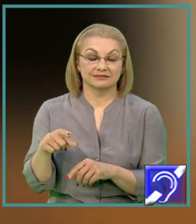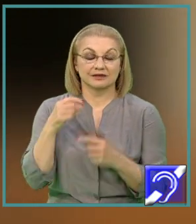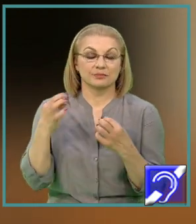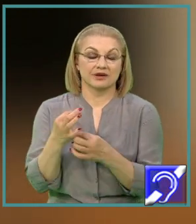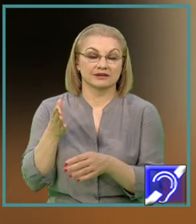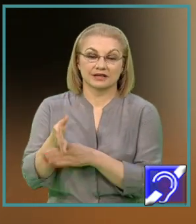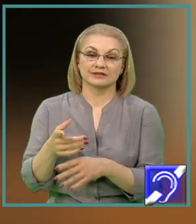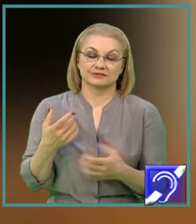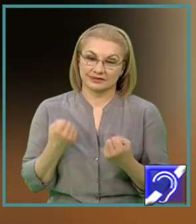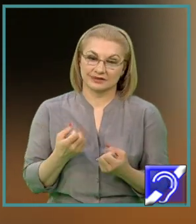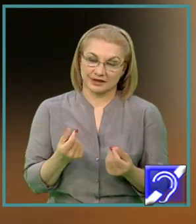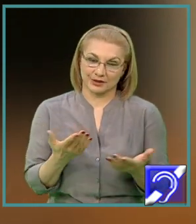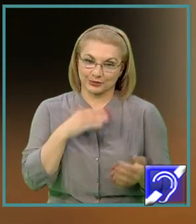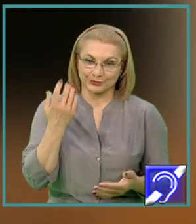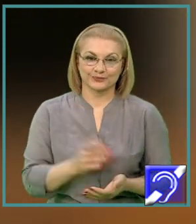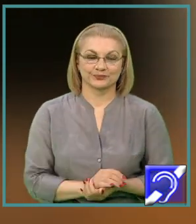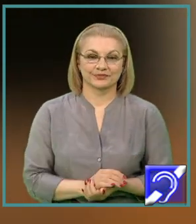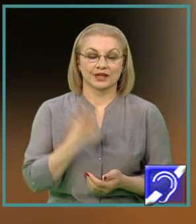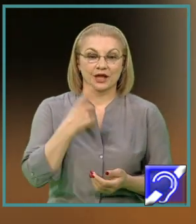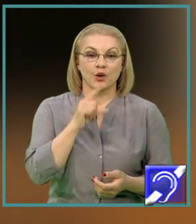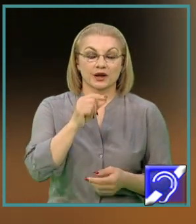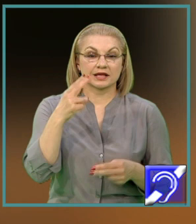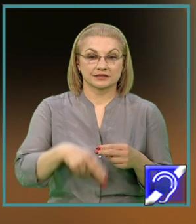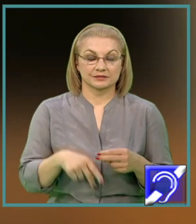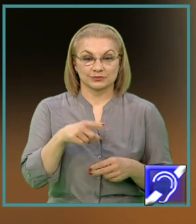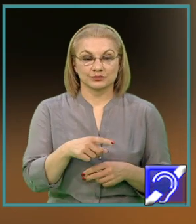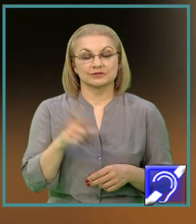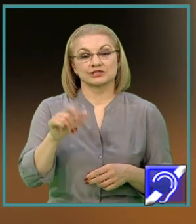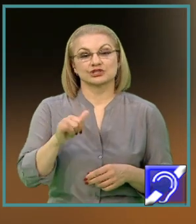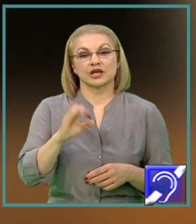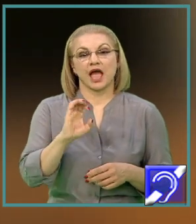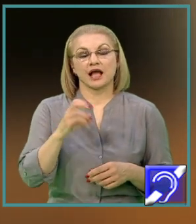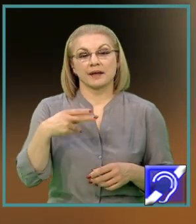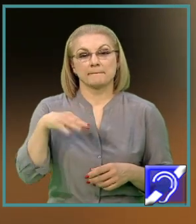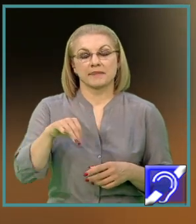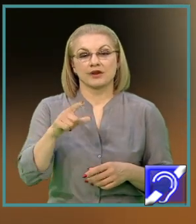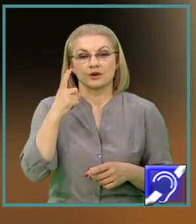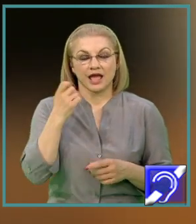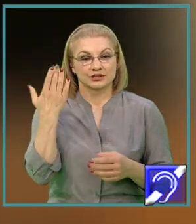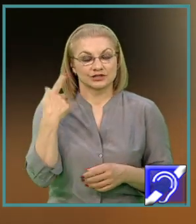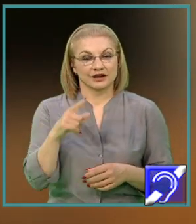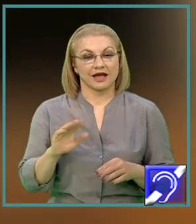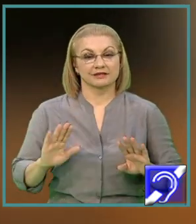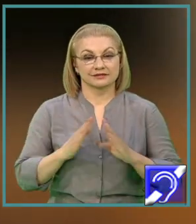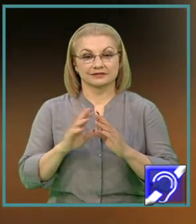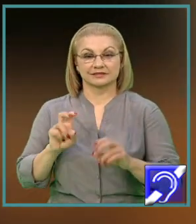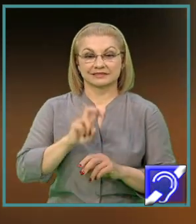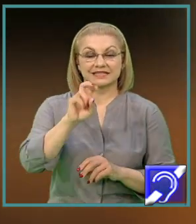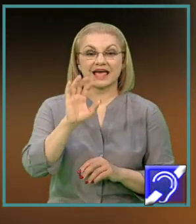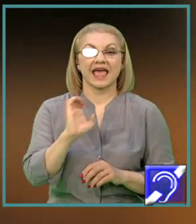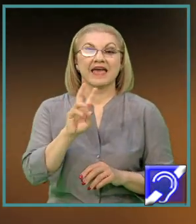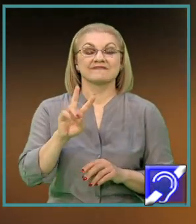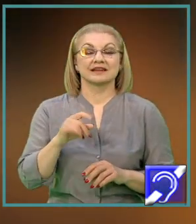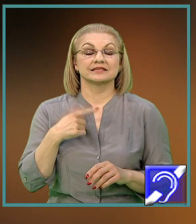de cele mai multe ori. Mai am un ultim răspuns. George Mallory, când a încercat în 1924 să urce Everestul, a fost întrebat de ce